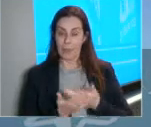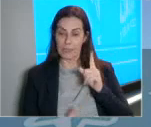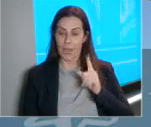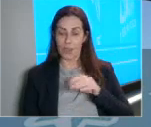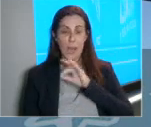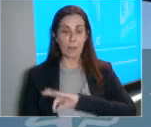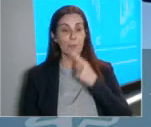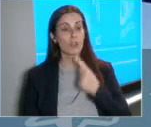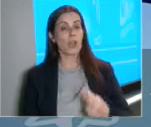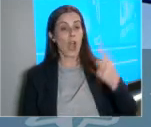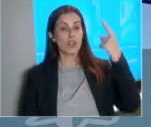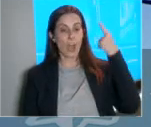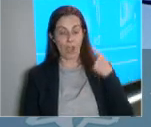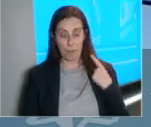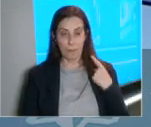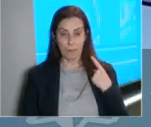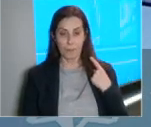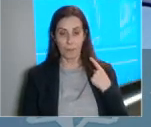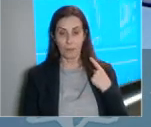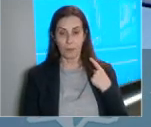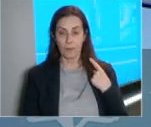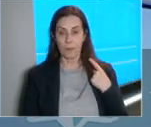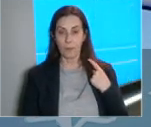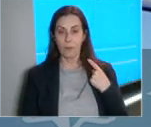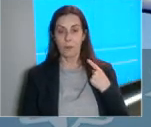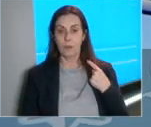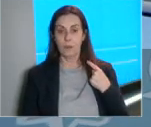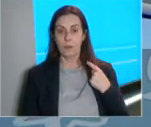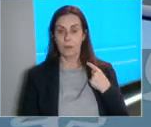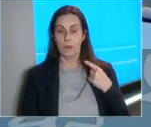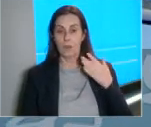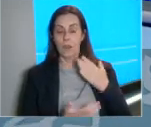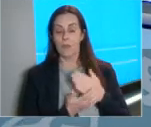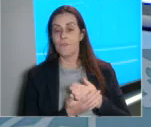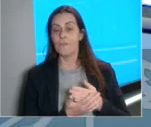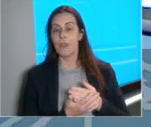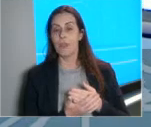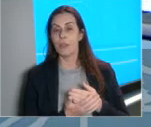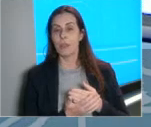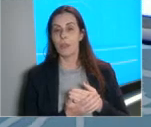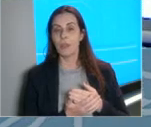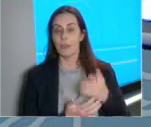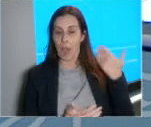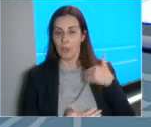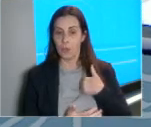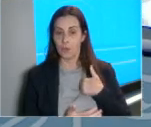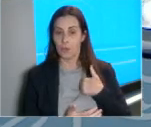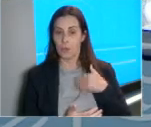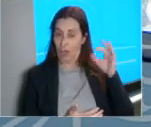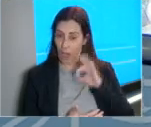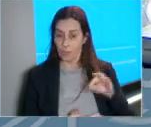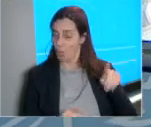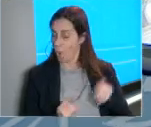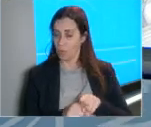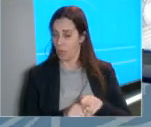של יושב ראש מפלגתך ושר הביטחון לשעבר אביגדור ליברמן, בה הבולטה היה יורד כבר לפני שנה, והיינו מייצרים עדיין